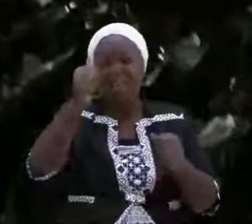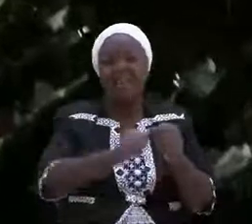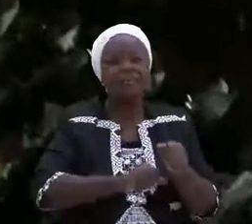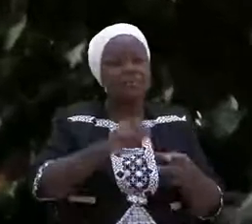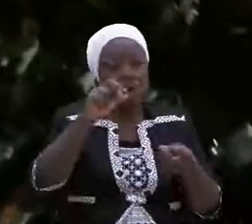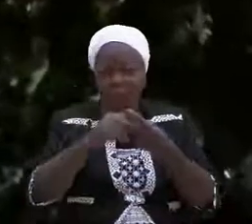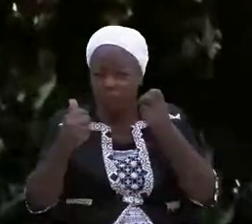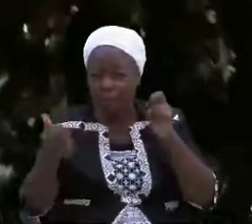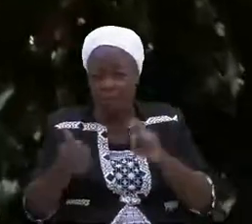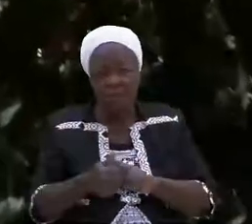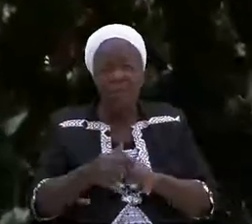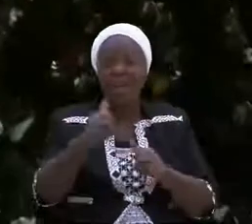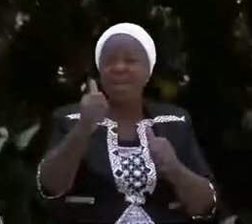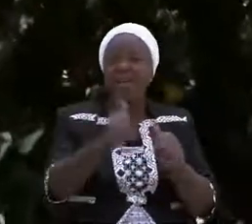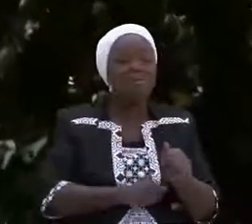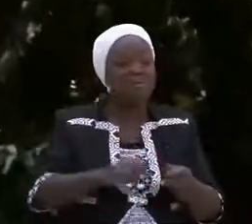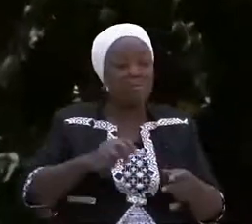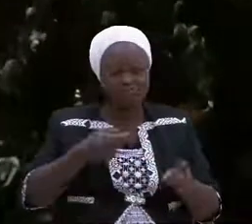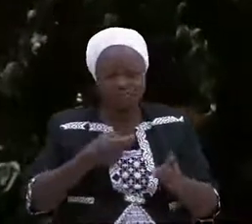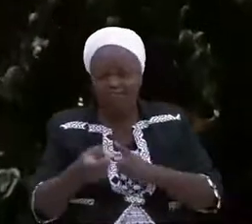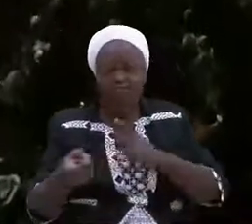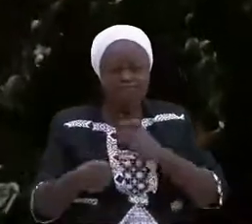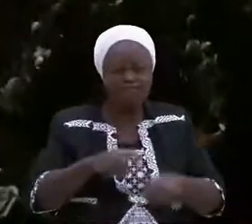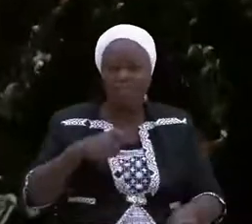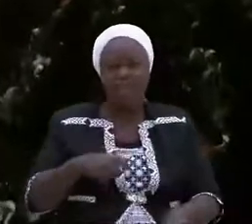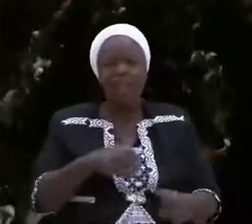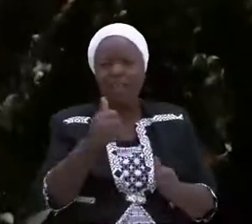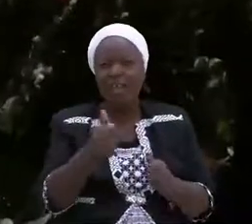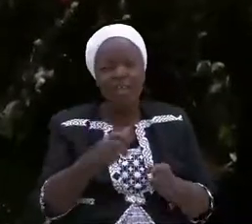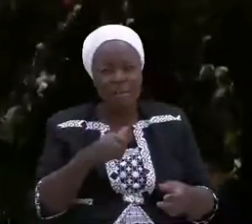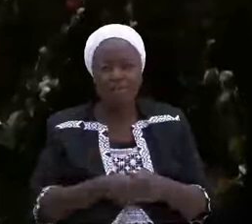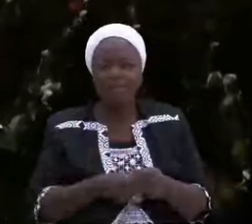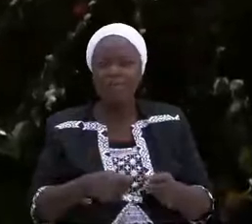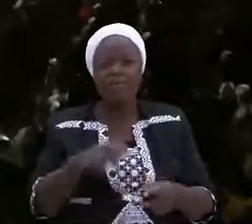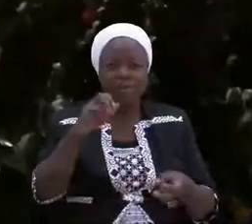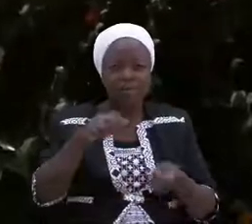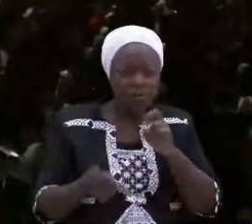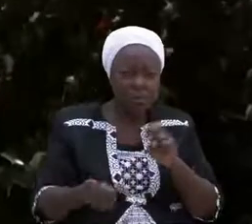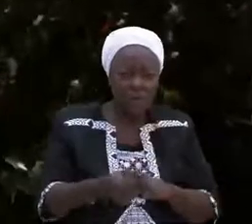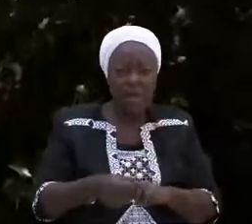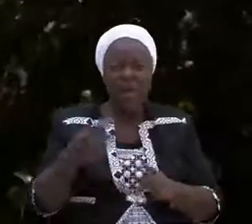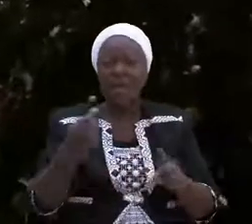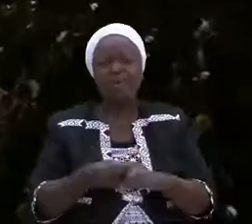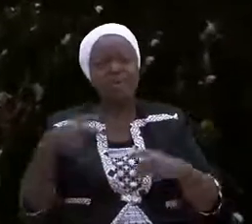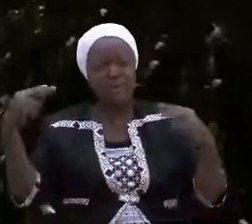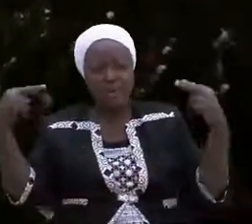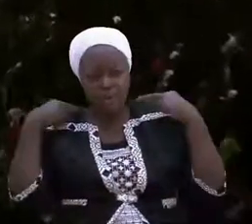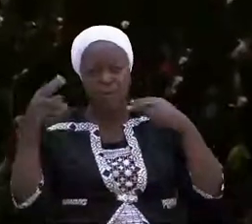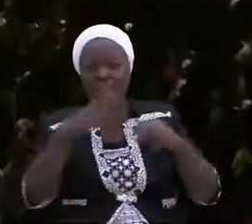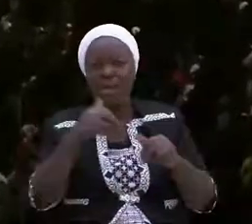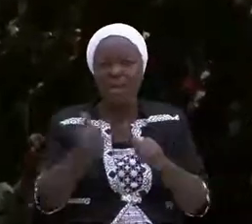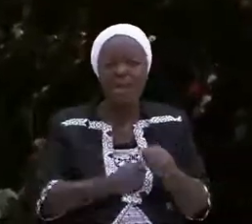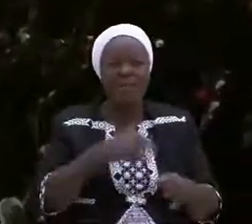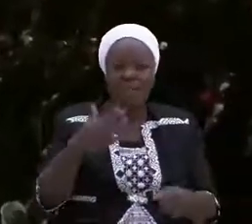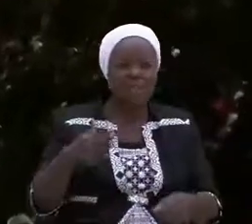toute infirmité, toute affliction, toute attaque, tout joug, toute chose